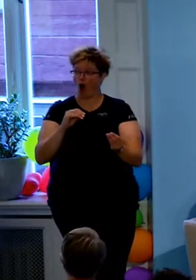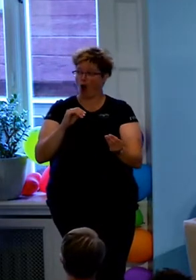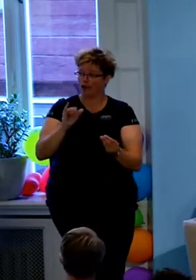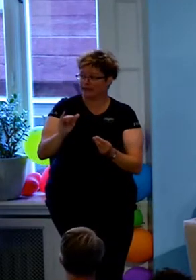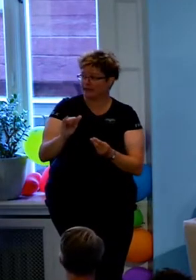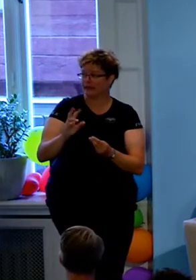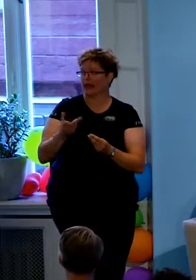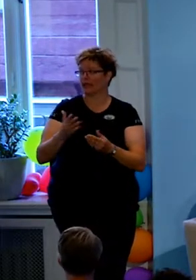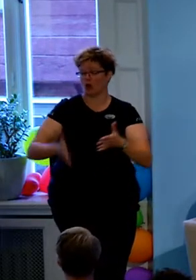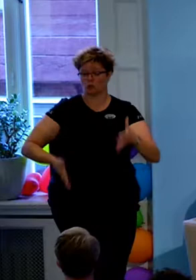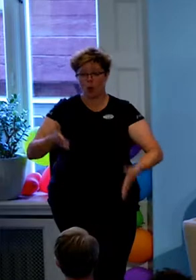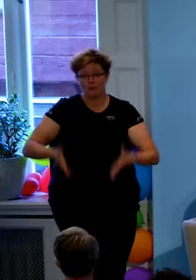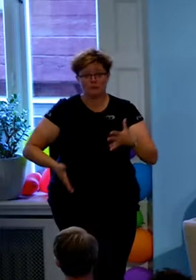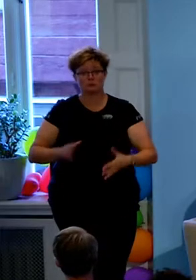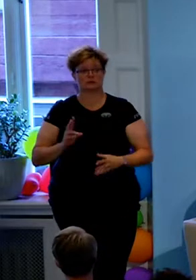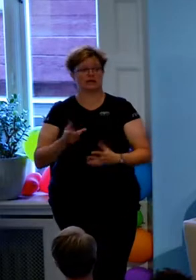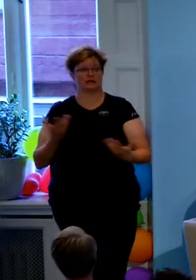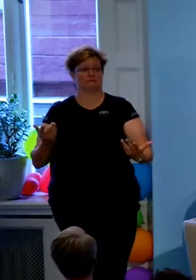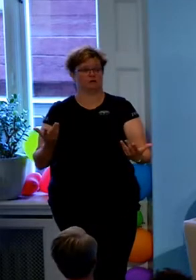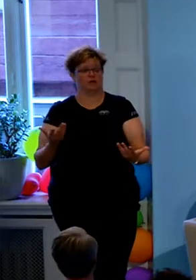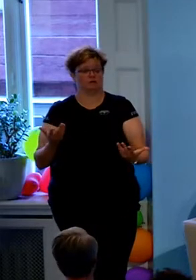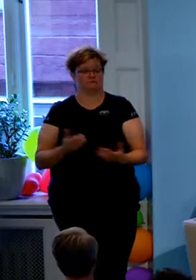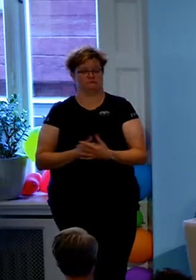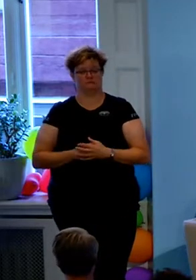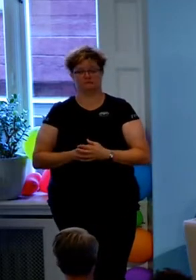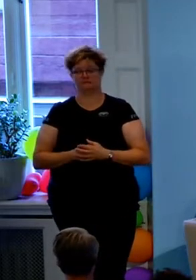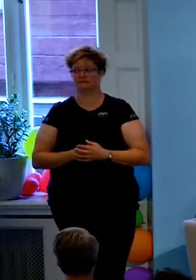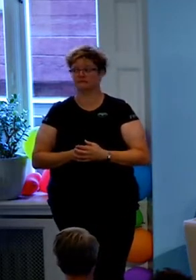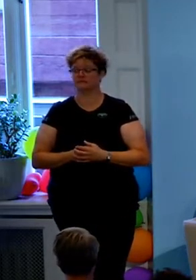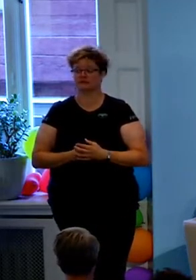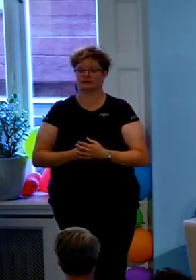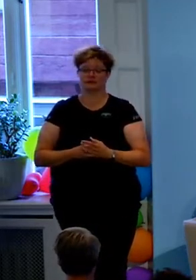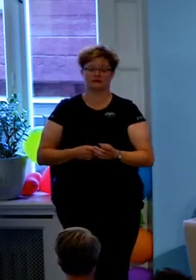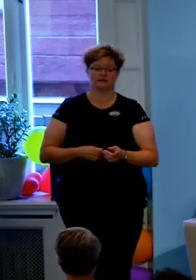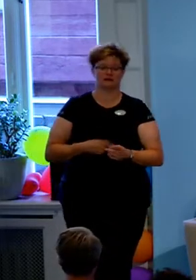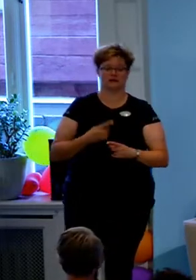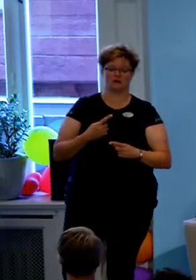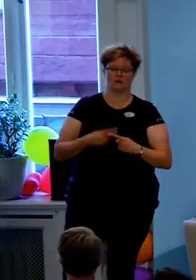intelligens eller robotar eller vad det nu är. Utifrån big